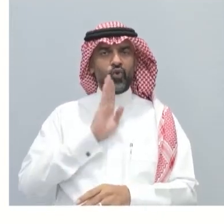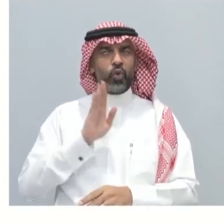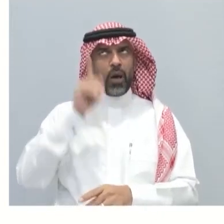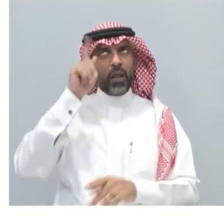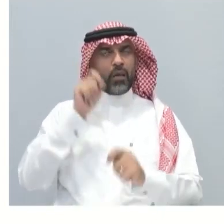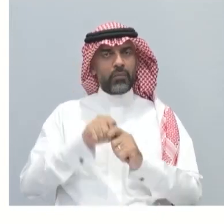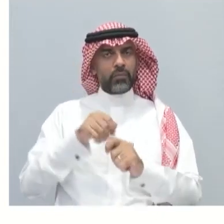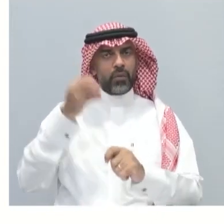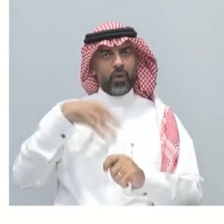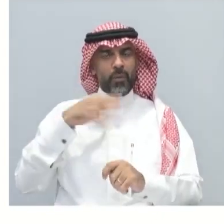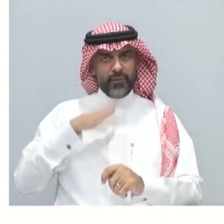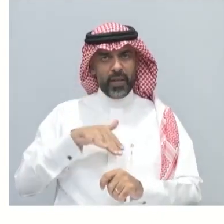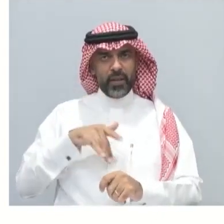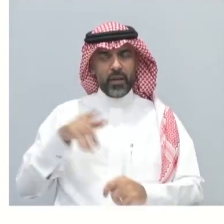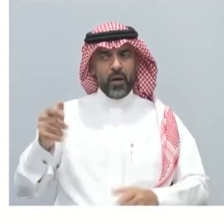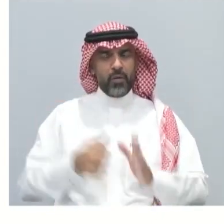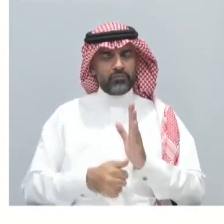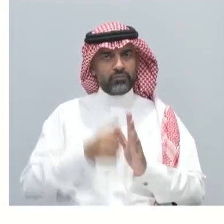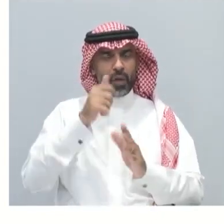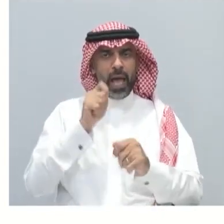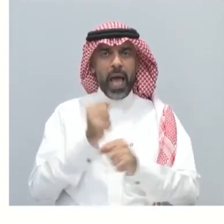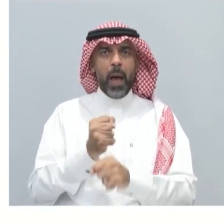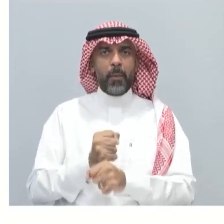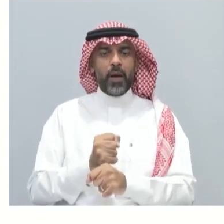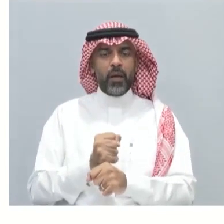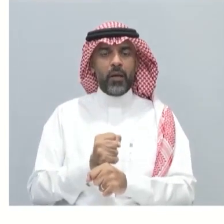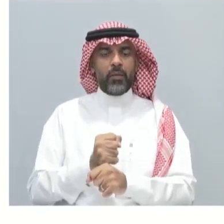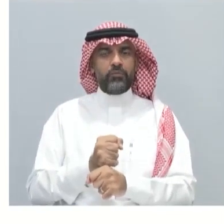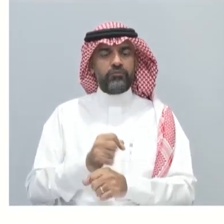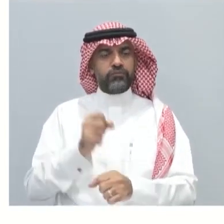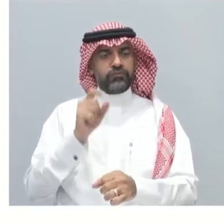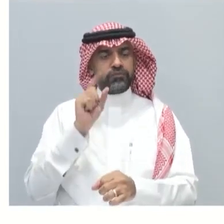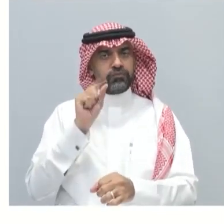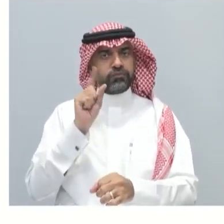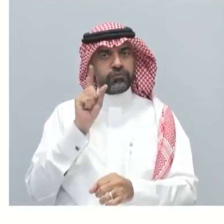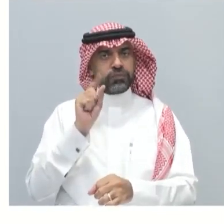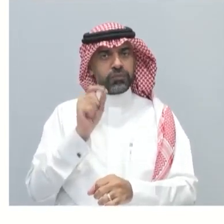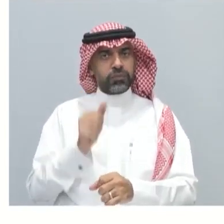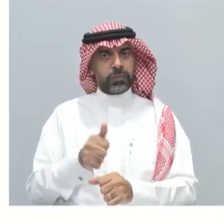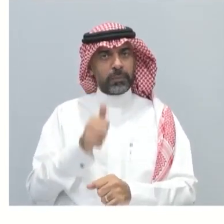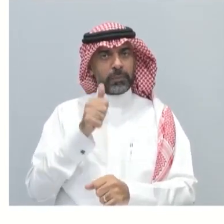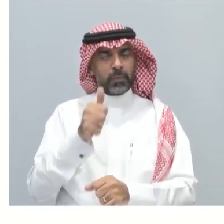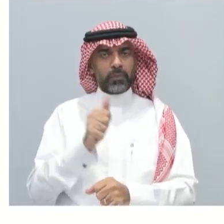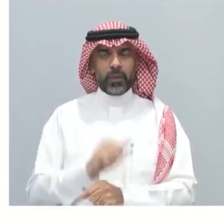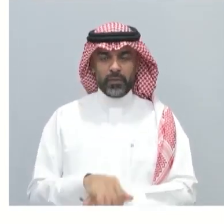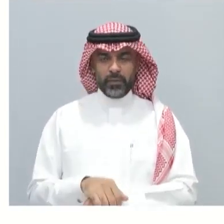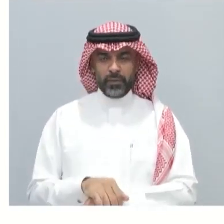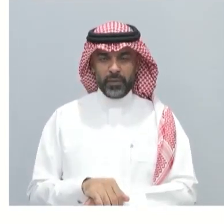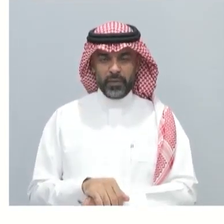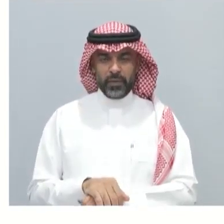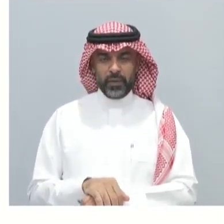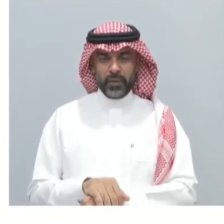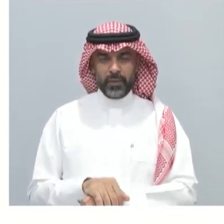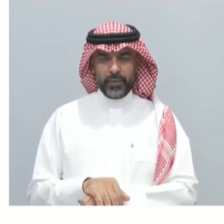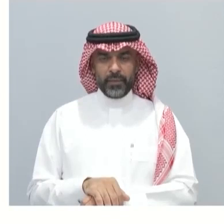الغريزي الذي يمكنها من هذا العمل بكفاءه عاليه بكفاءه ماذا عاليه